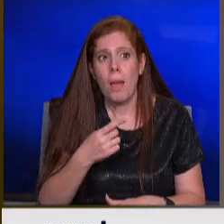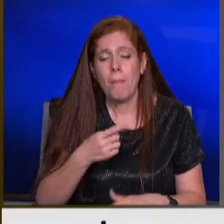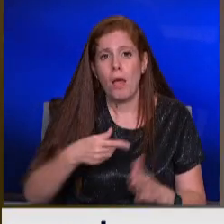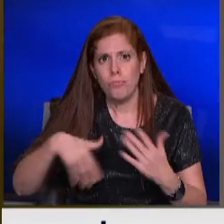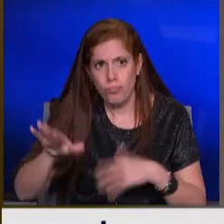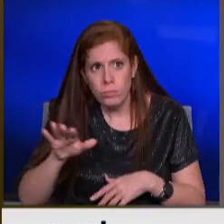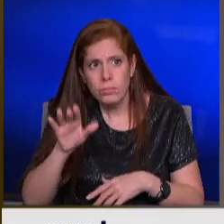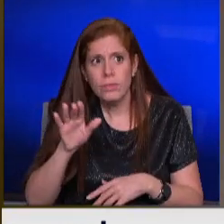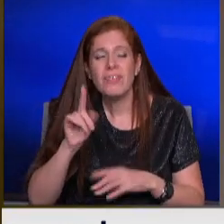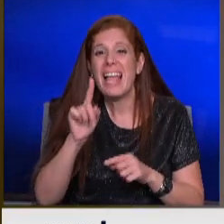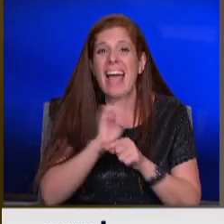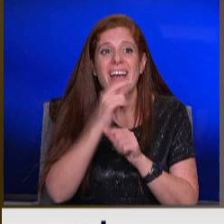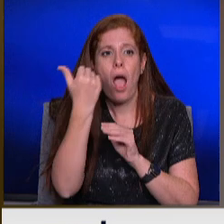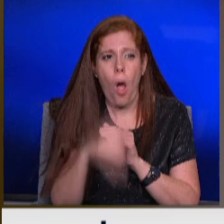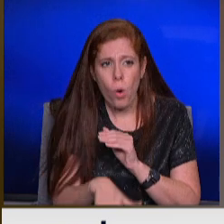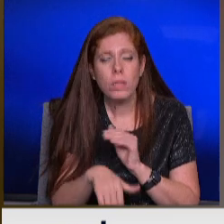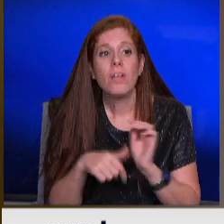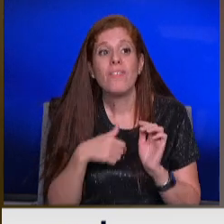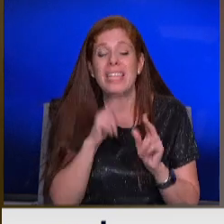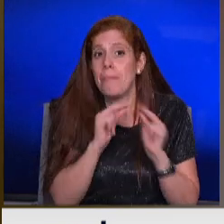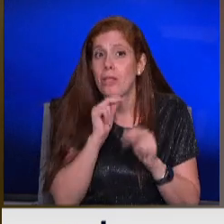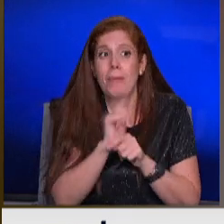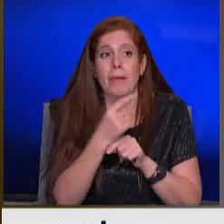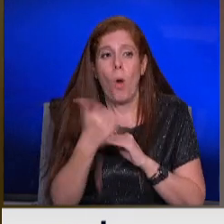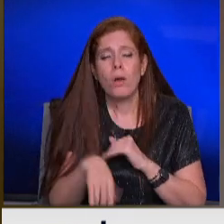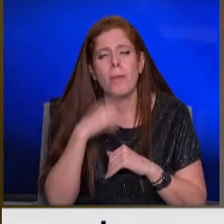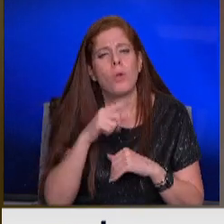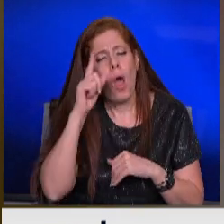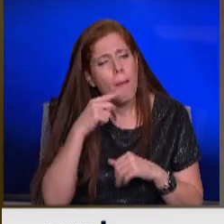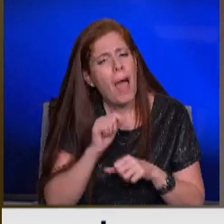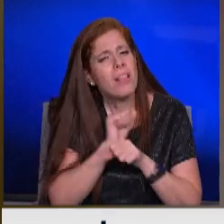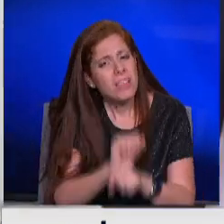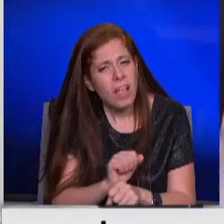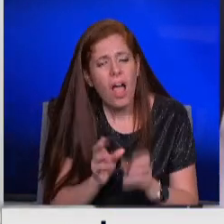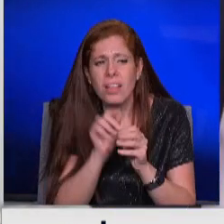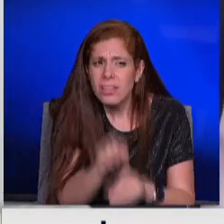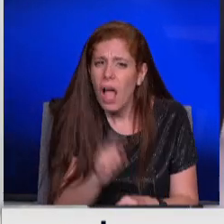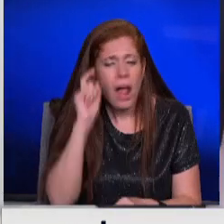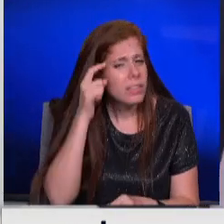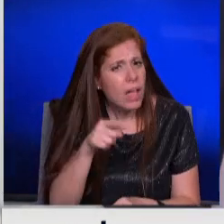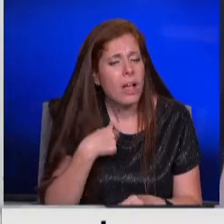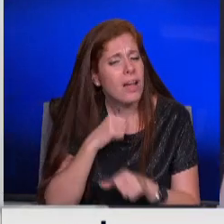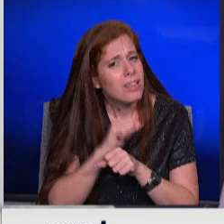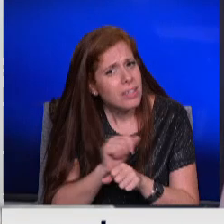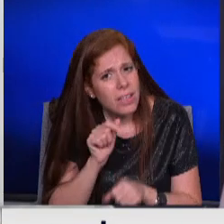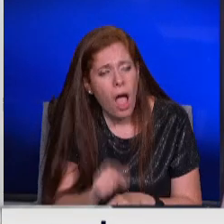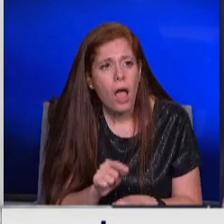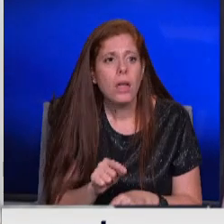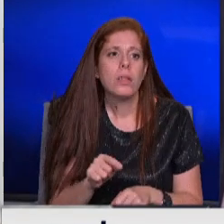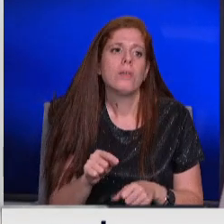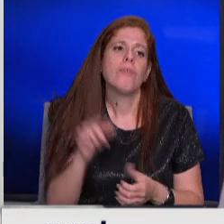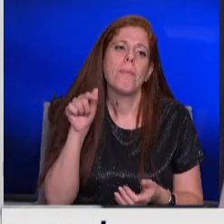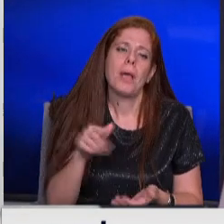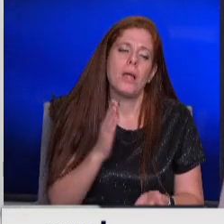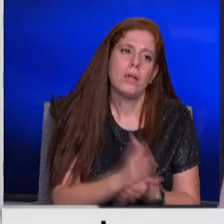האחרון, ודיברתי איתו ברגעים האחרונים, אמרתי לו, אבא, אני איתך, אני איתך, אל תדאג, אני איתך, ו... ומי כאן כבר, גם אני צריך לצאת עצמי,